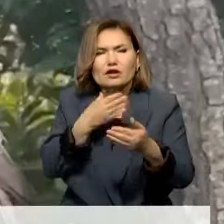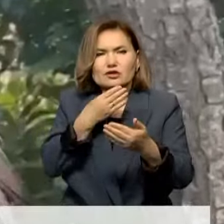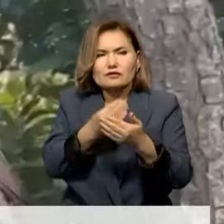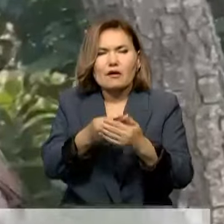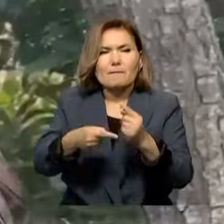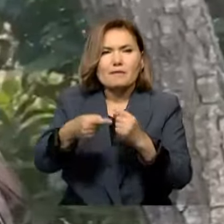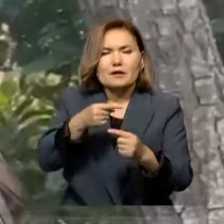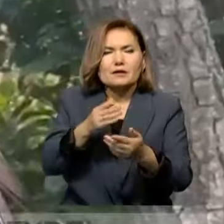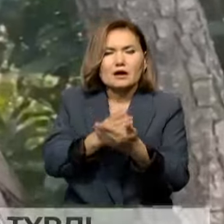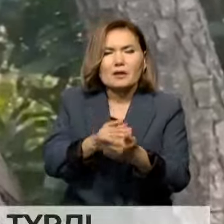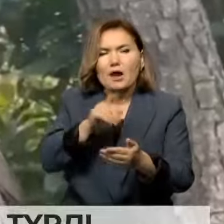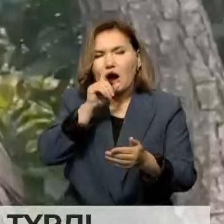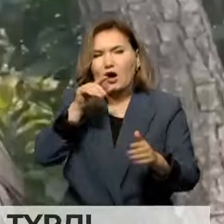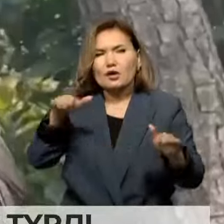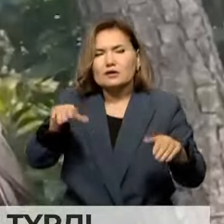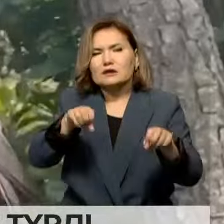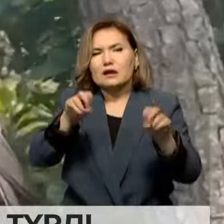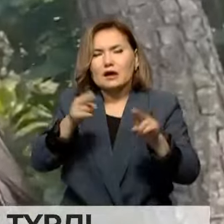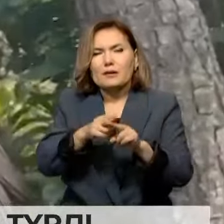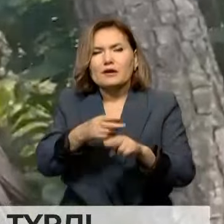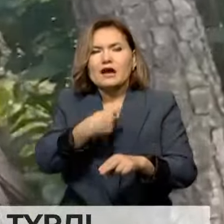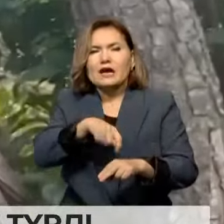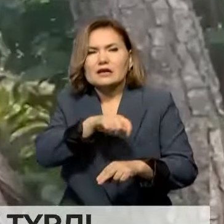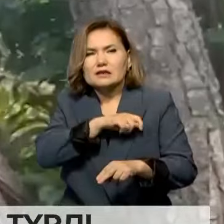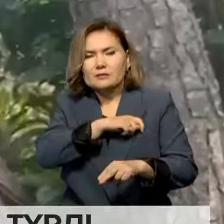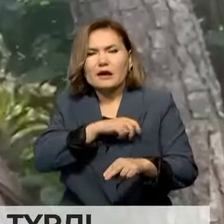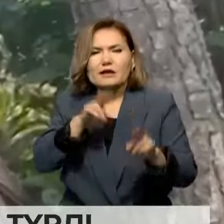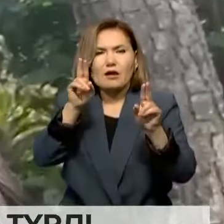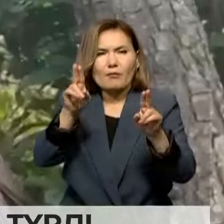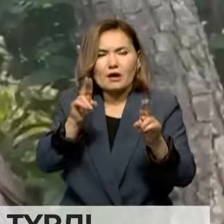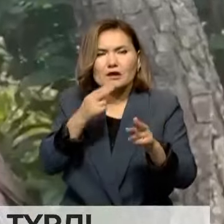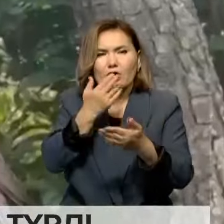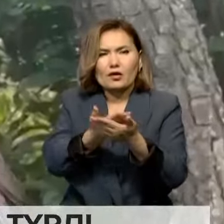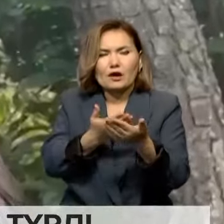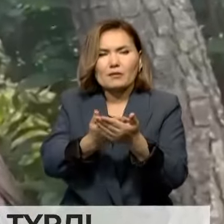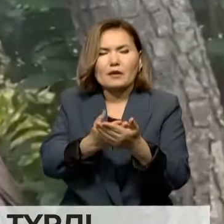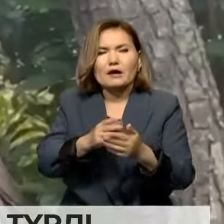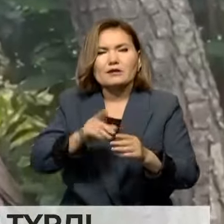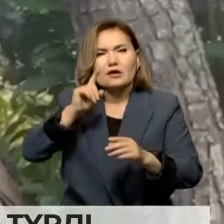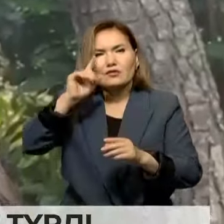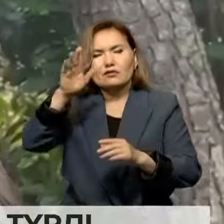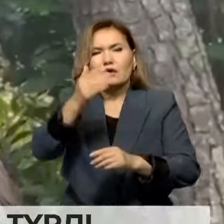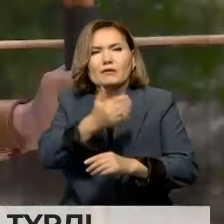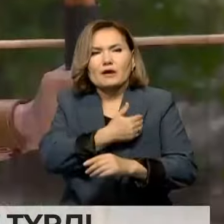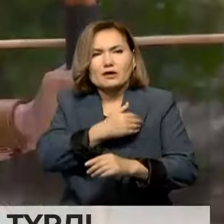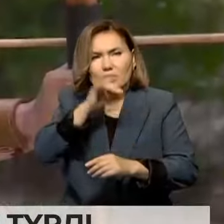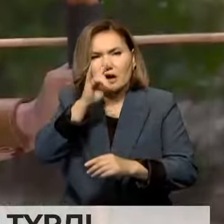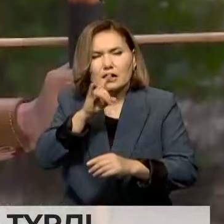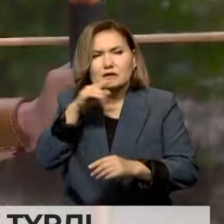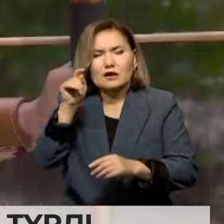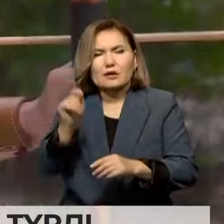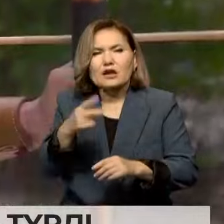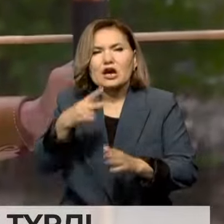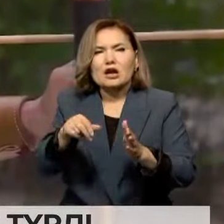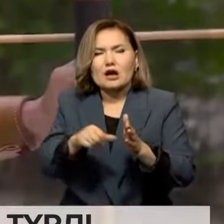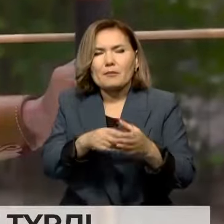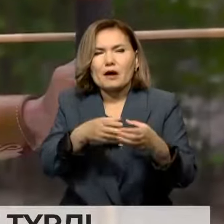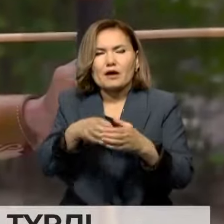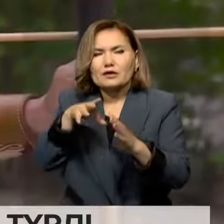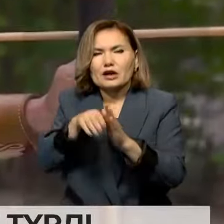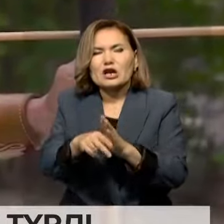Алдағы сайыста құс салудан испаниялық дәстүрін көрсетіп, өзге елдердің төл ерекшелігін үйренгім келеді. 26 адамнан тұратын